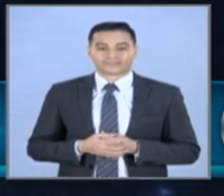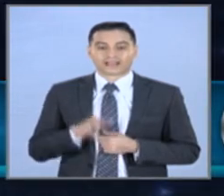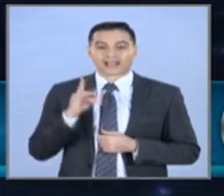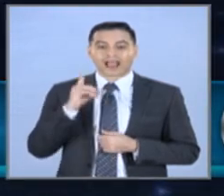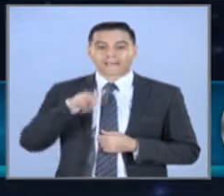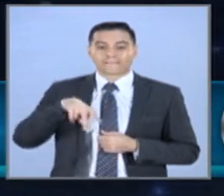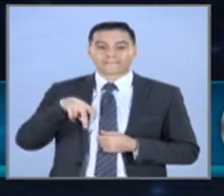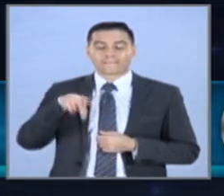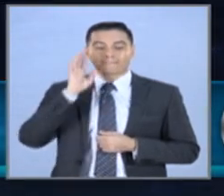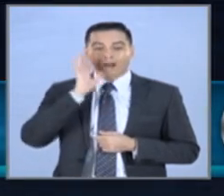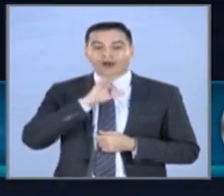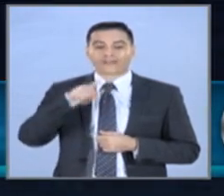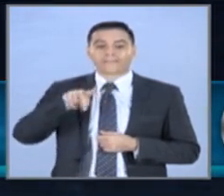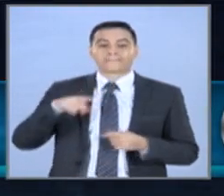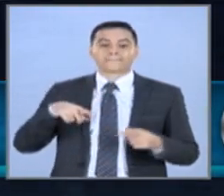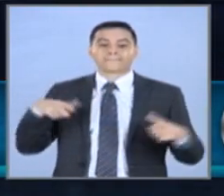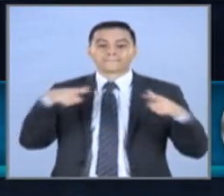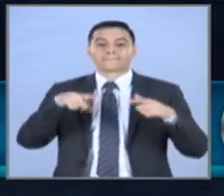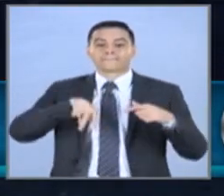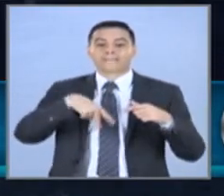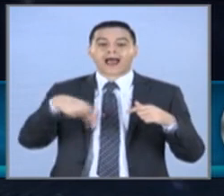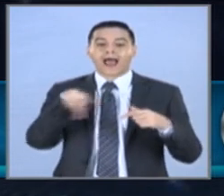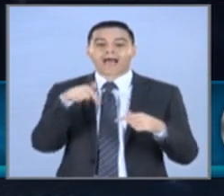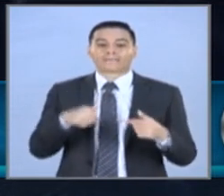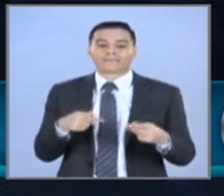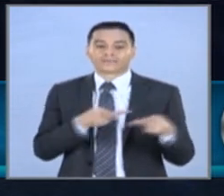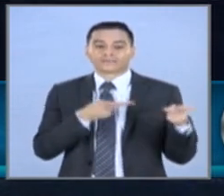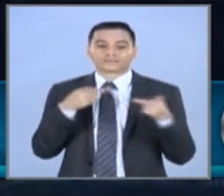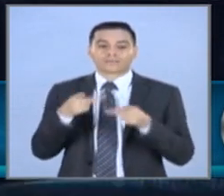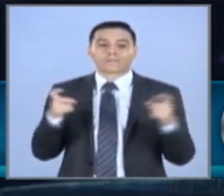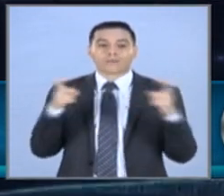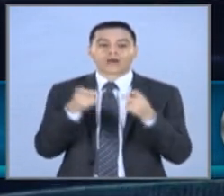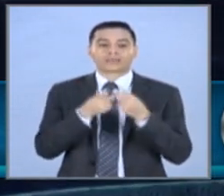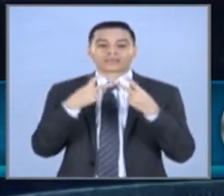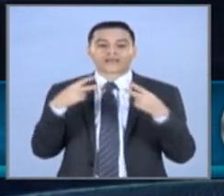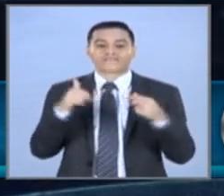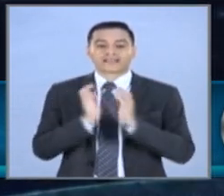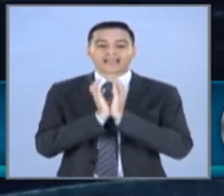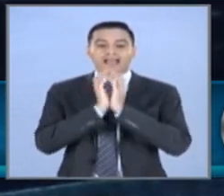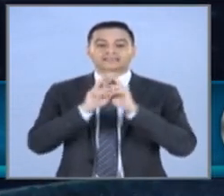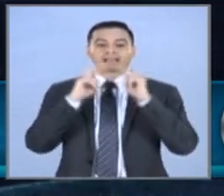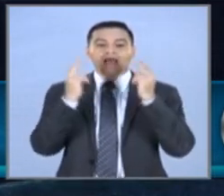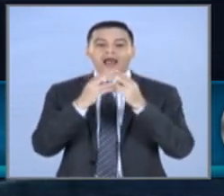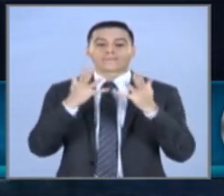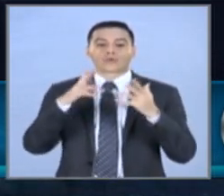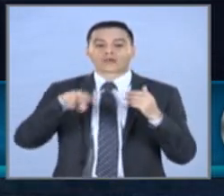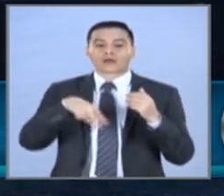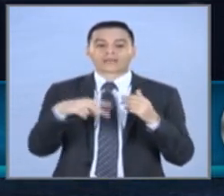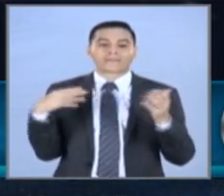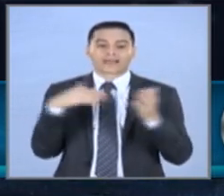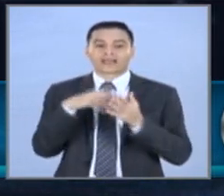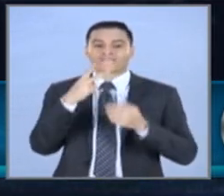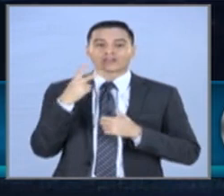ما هو الملعب الذي استضافه المباراة النهائية لكأس العالم لكرة القدم عام